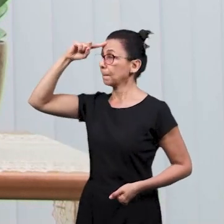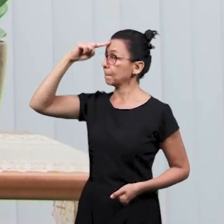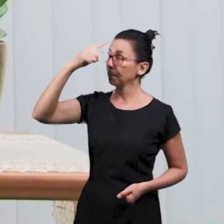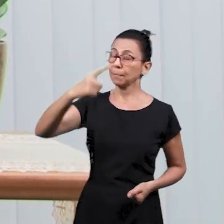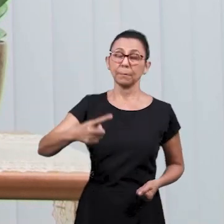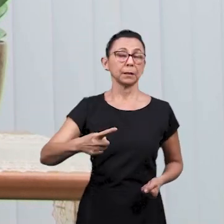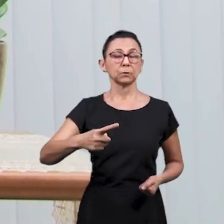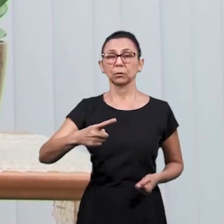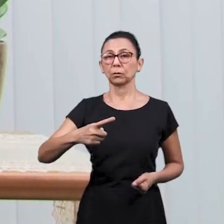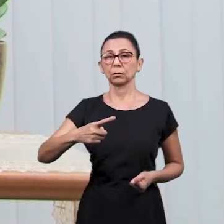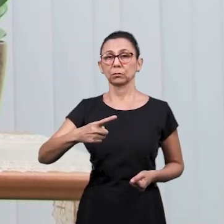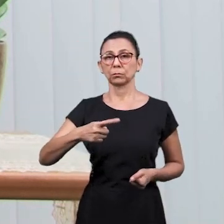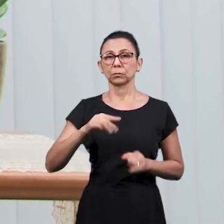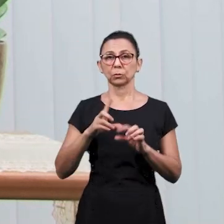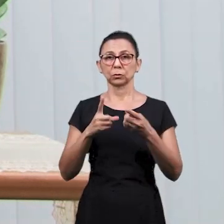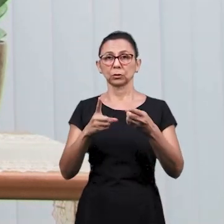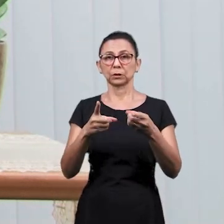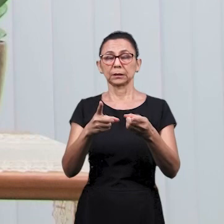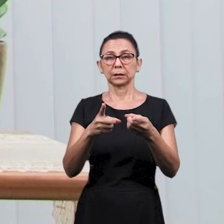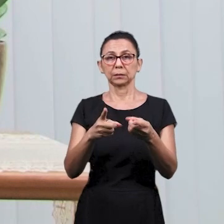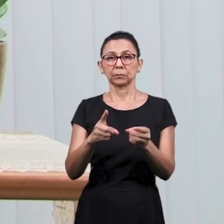Господь Иисус